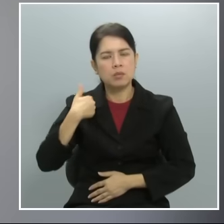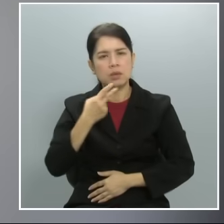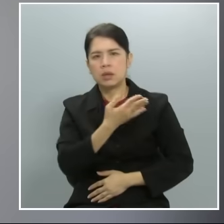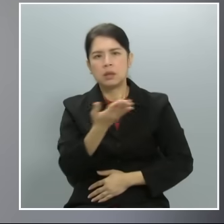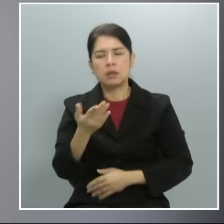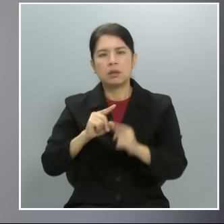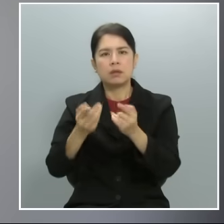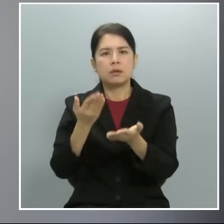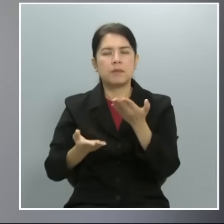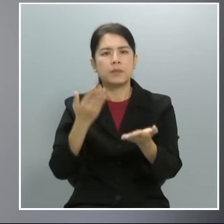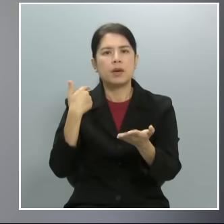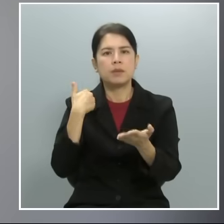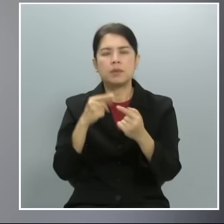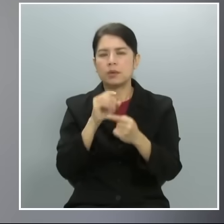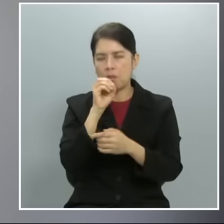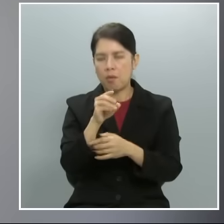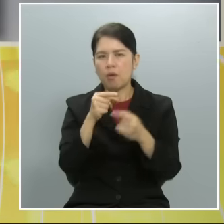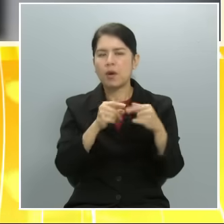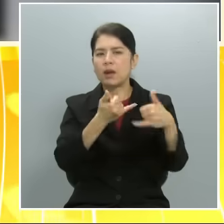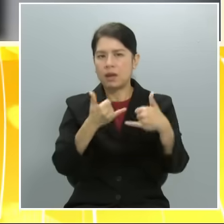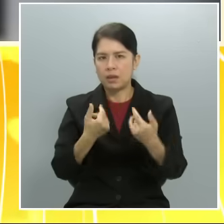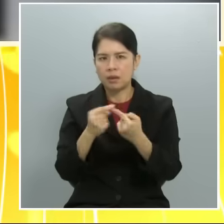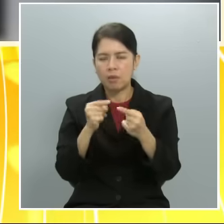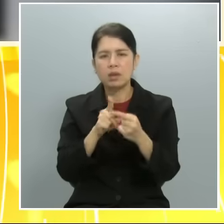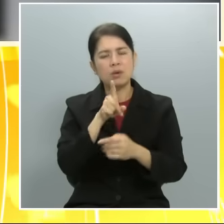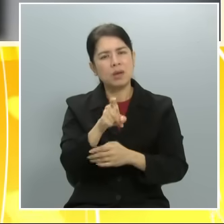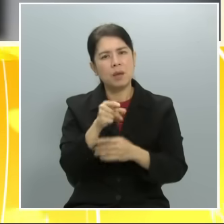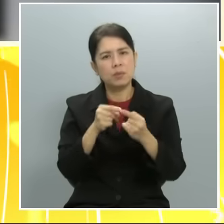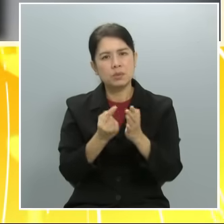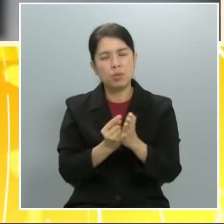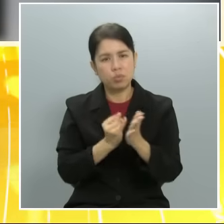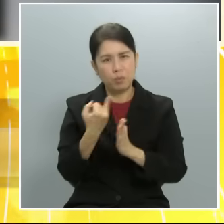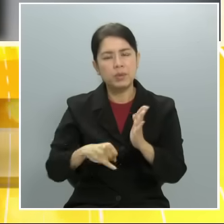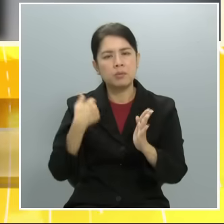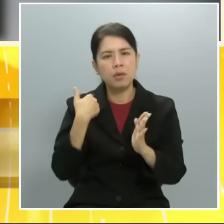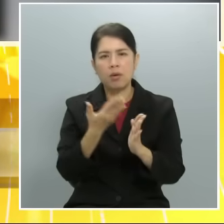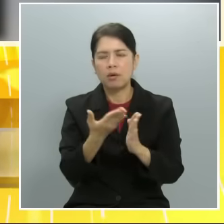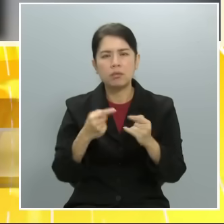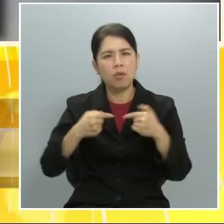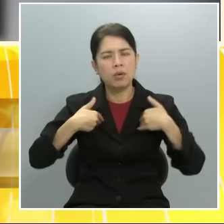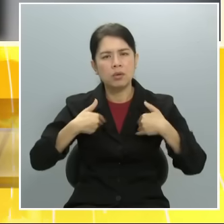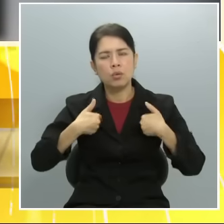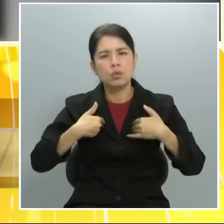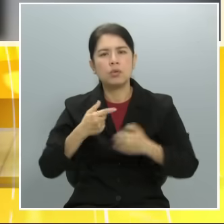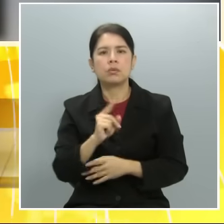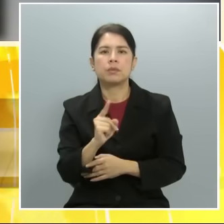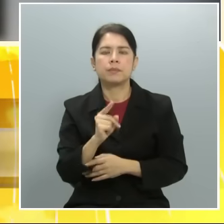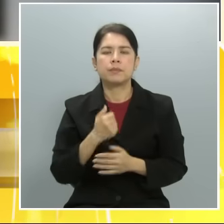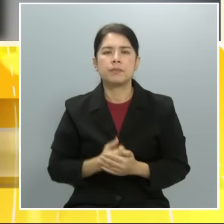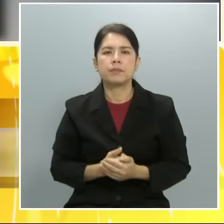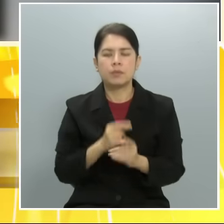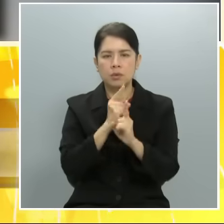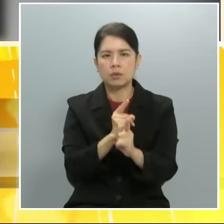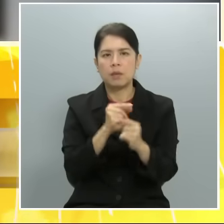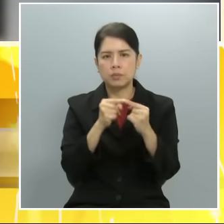ถึงแม้จะรีบมาแก้ว่าโพส์เล่นใครไปเล่นด้วยอข้อกฎหมายพรบคอมมาตรา 14วงเล็บที่